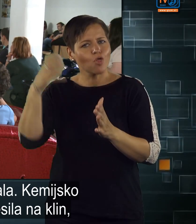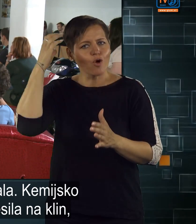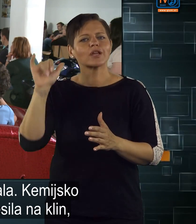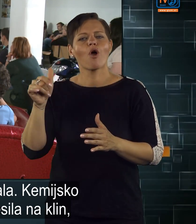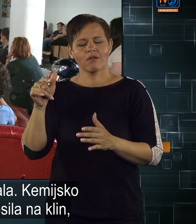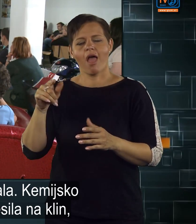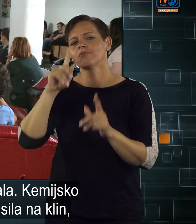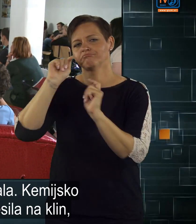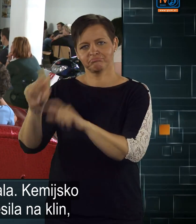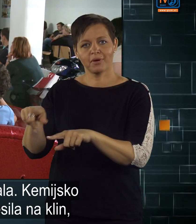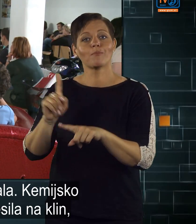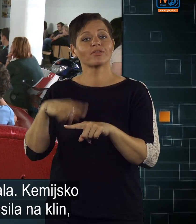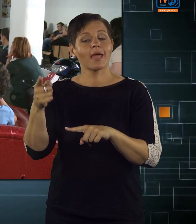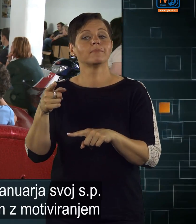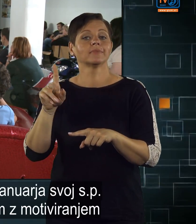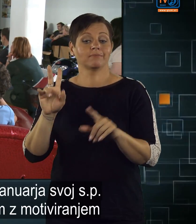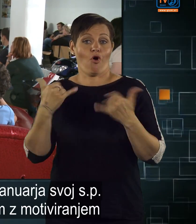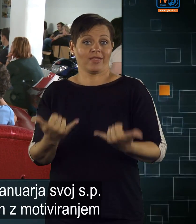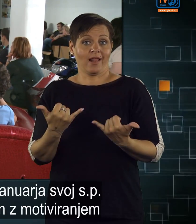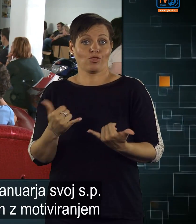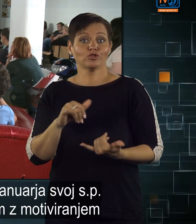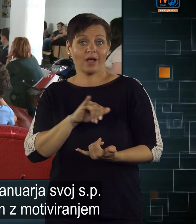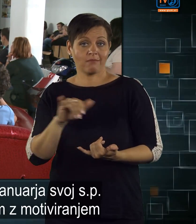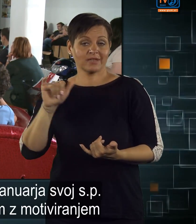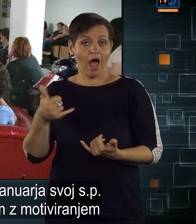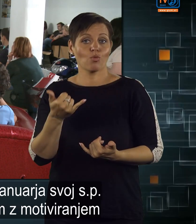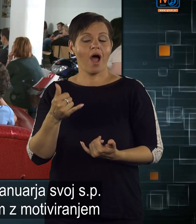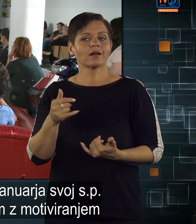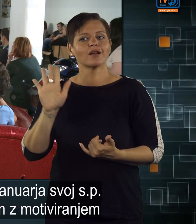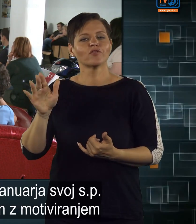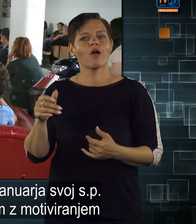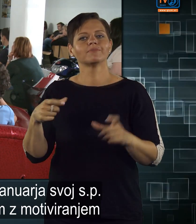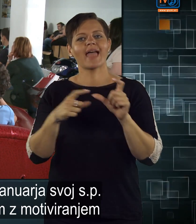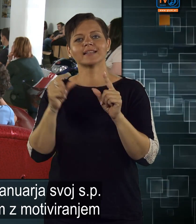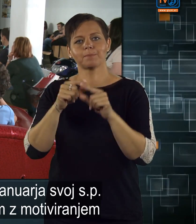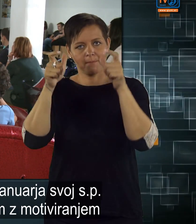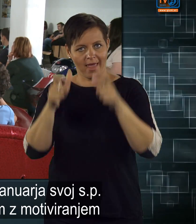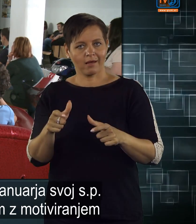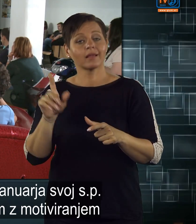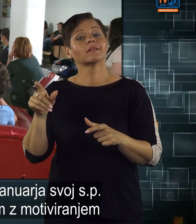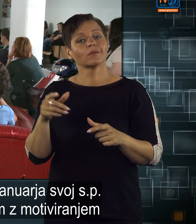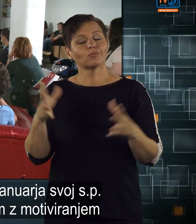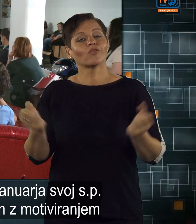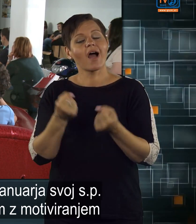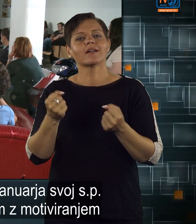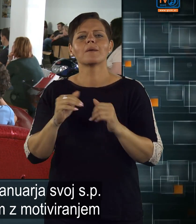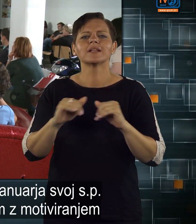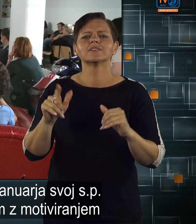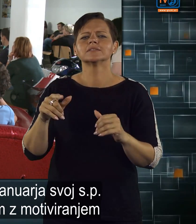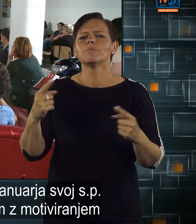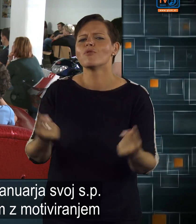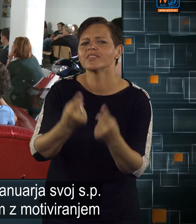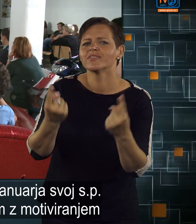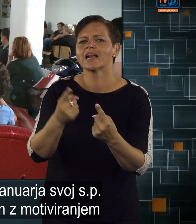Kemijsko tehnologijo je obesila na klin, saj ima od letošnjega januarja svoj espe in se ukvarja predvsem z motiviranjem